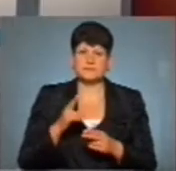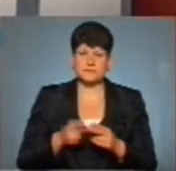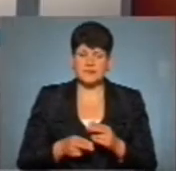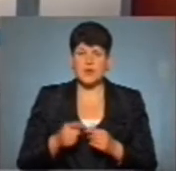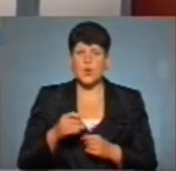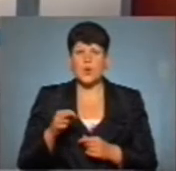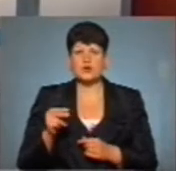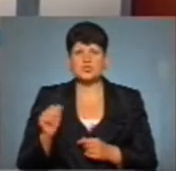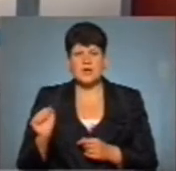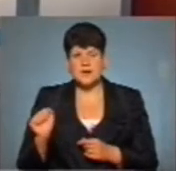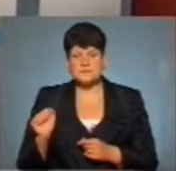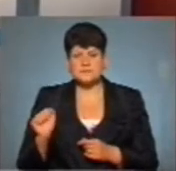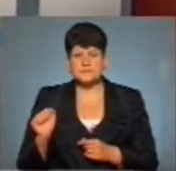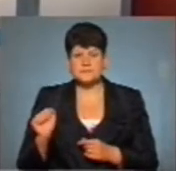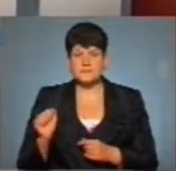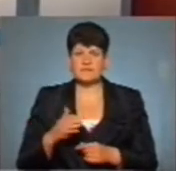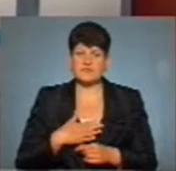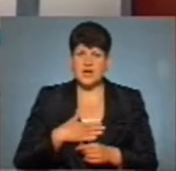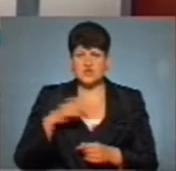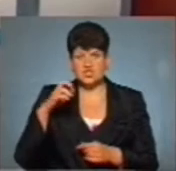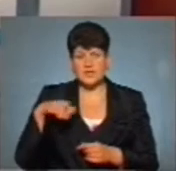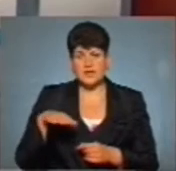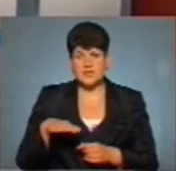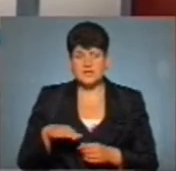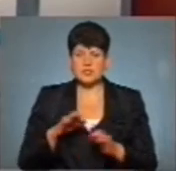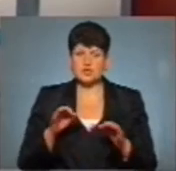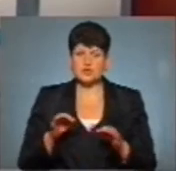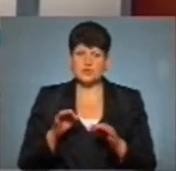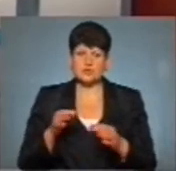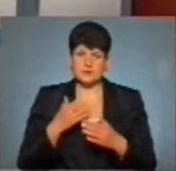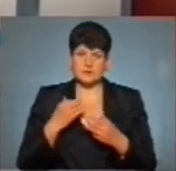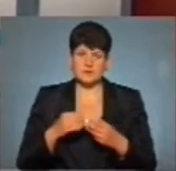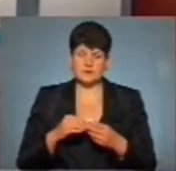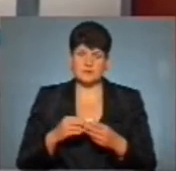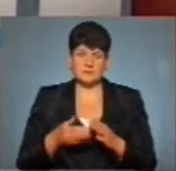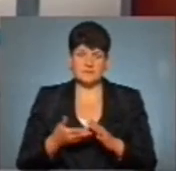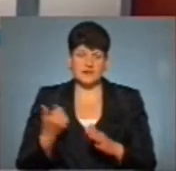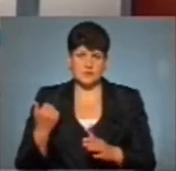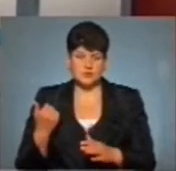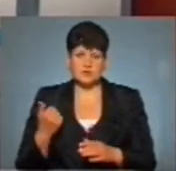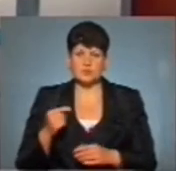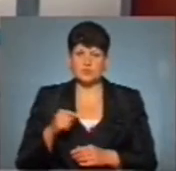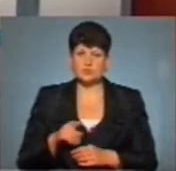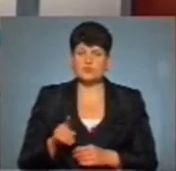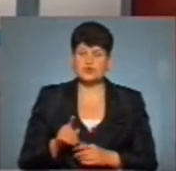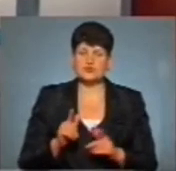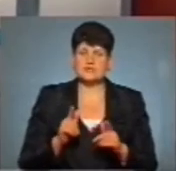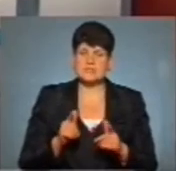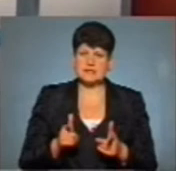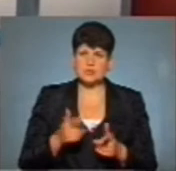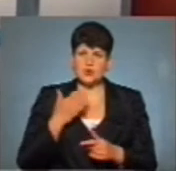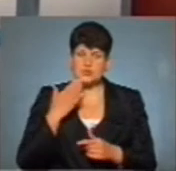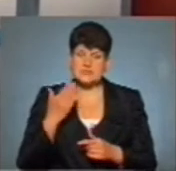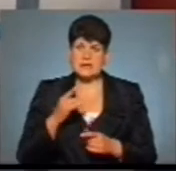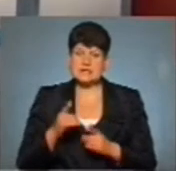хоча в нашій країні нічого не виключення, тому що згідно останніх